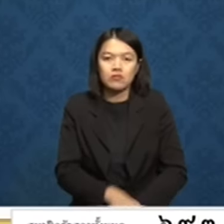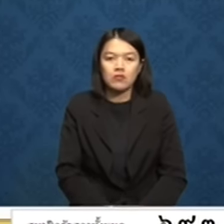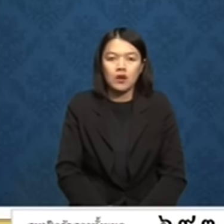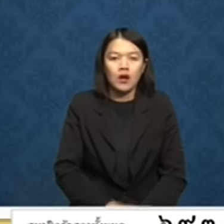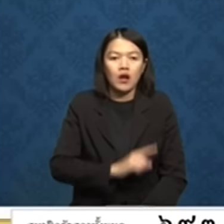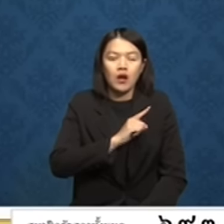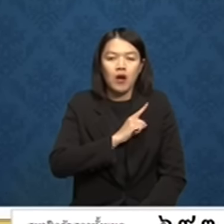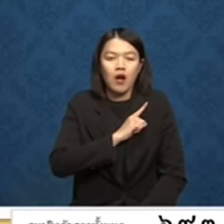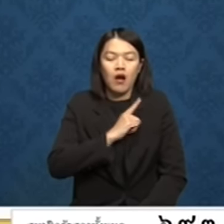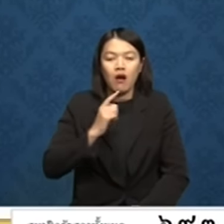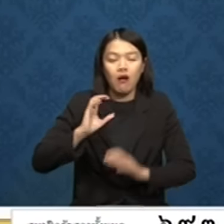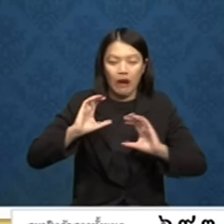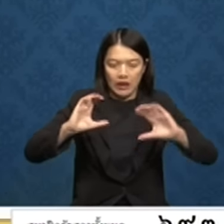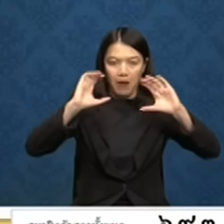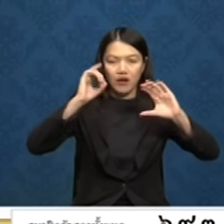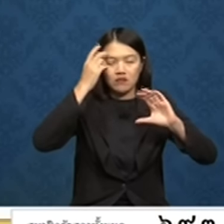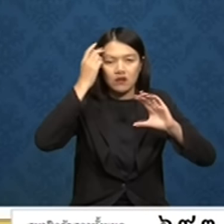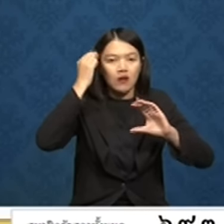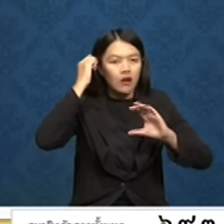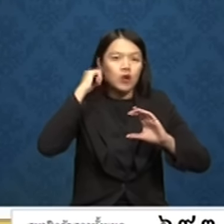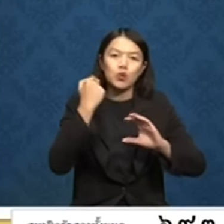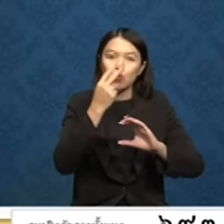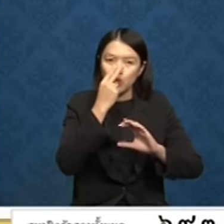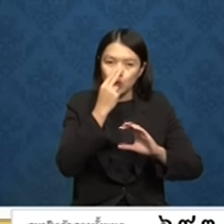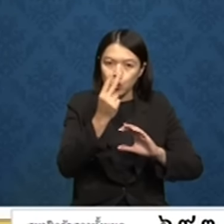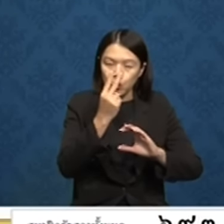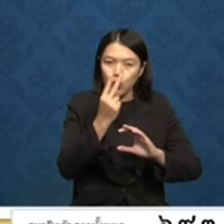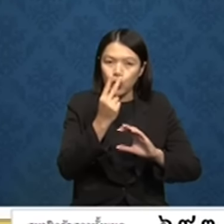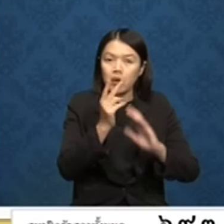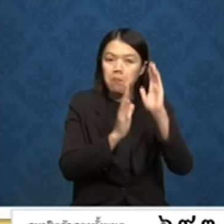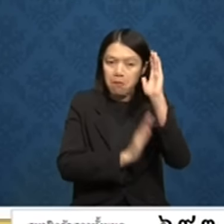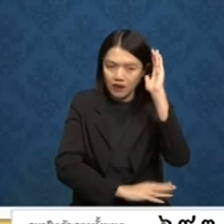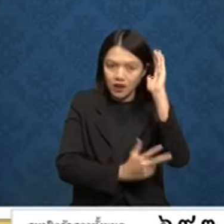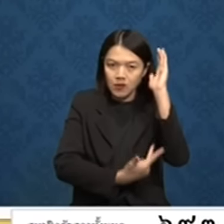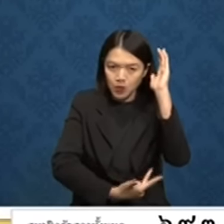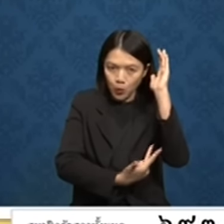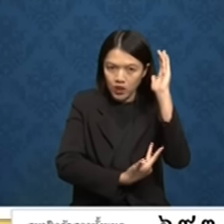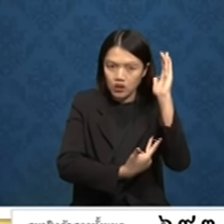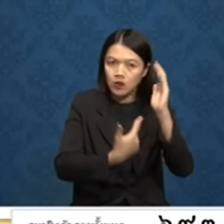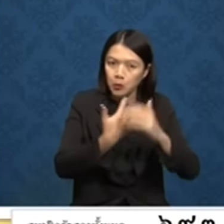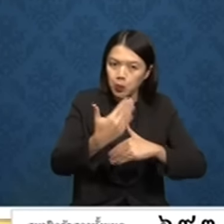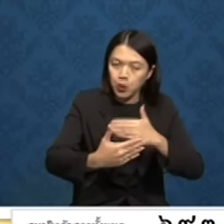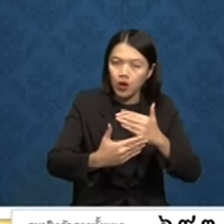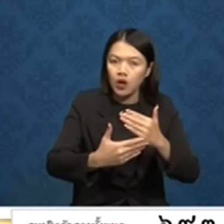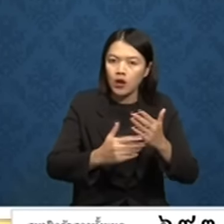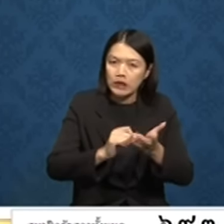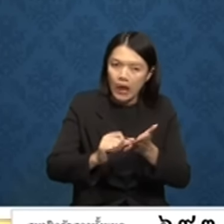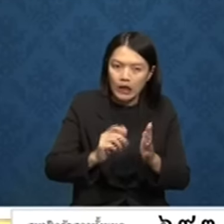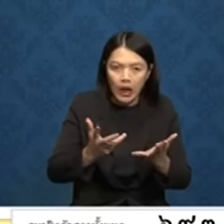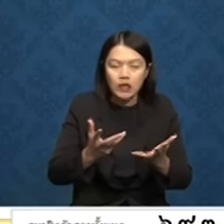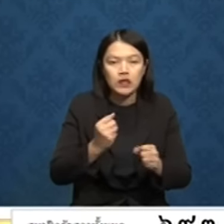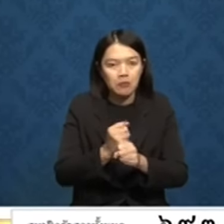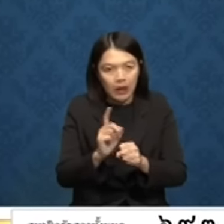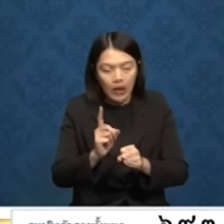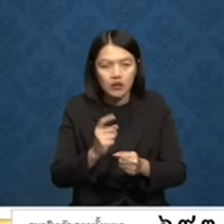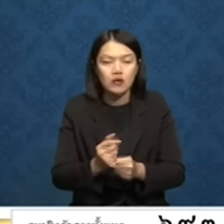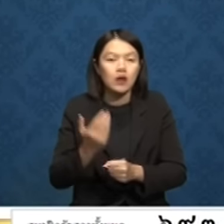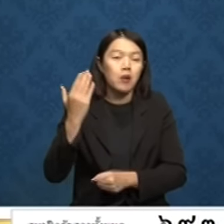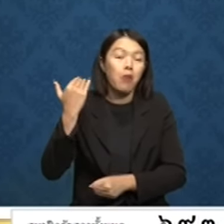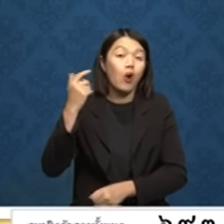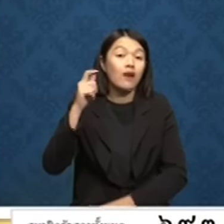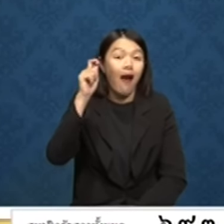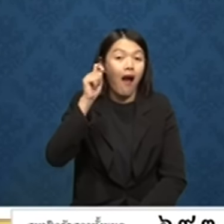อำนาจรัฐที่จะกำหนดทิศทางชี้ชะตาของจังหวัดชายแดนภาคใต้ว่าจะไปในทิศทางไหนที่ผ่านมาในรัฐบาลของคุณอาของท่